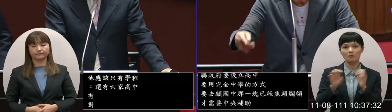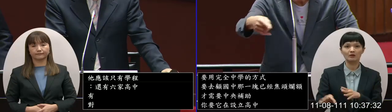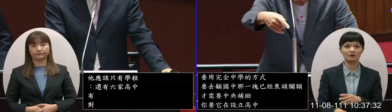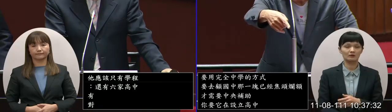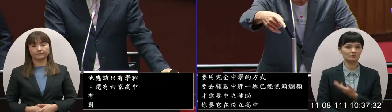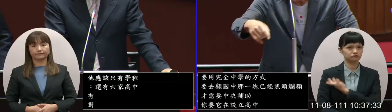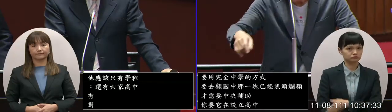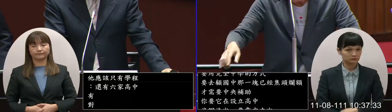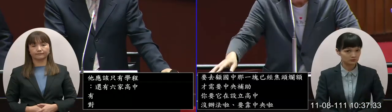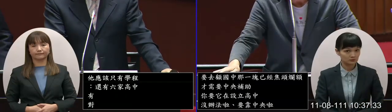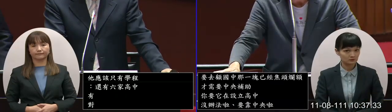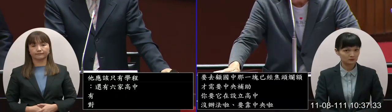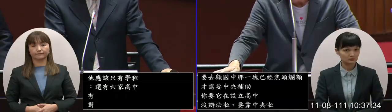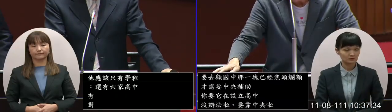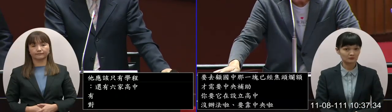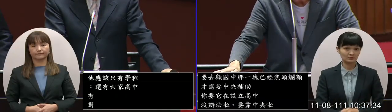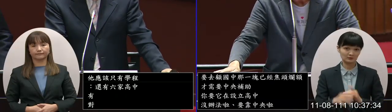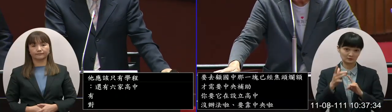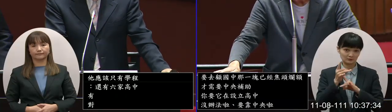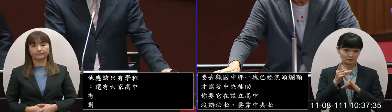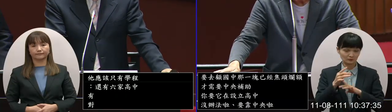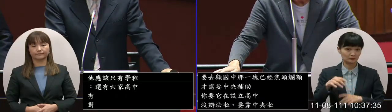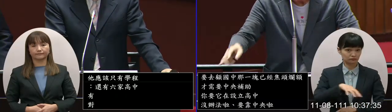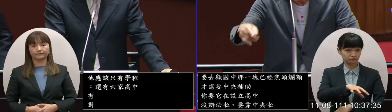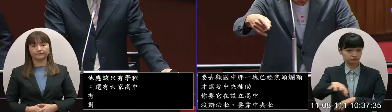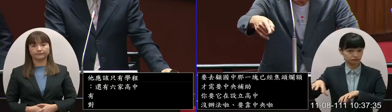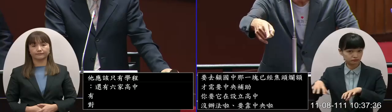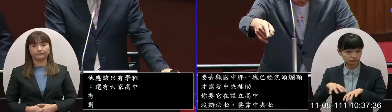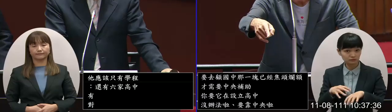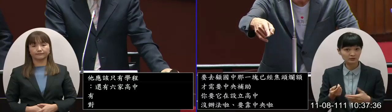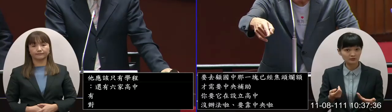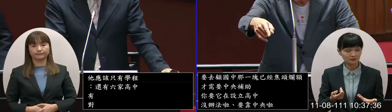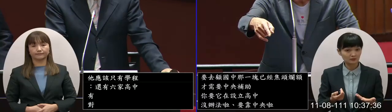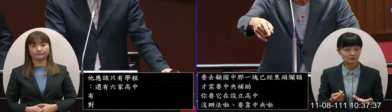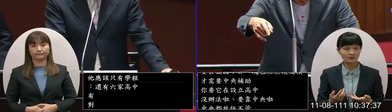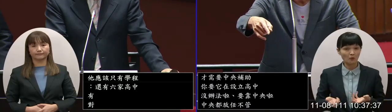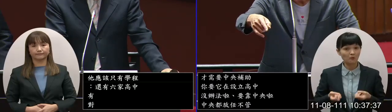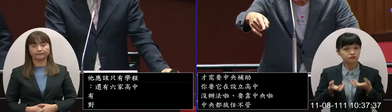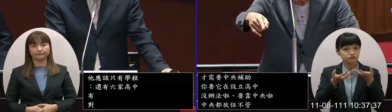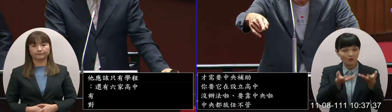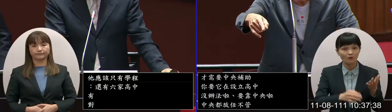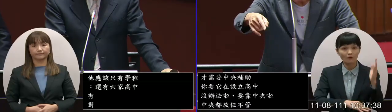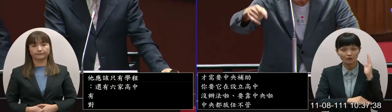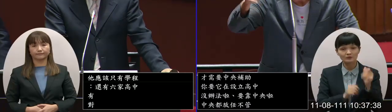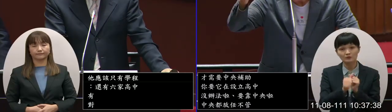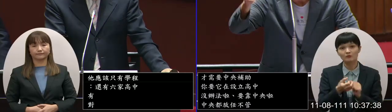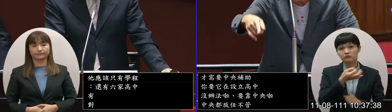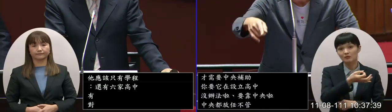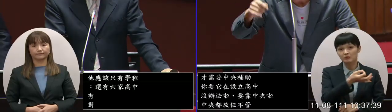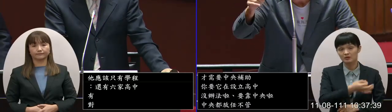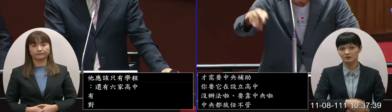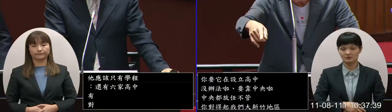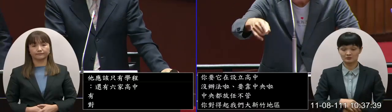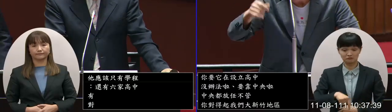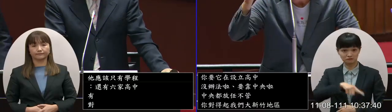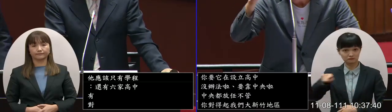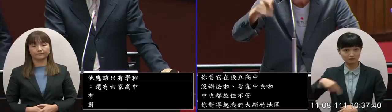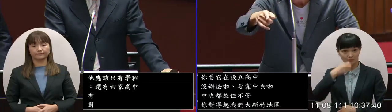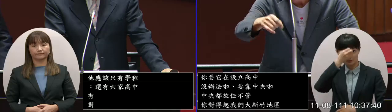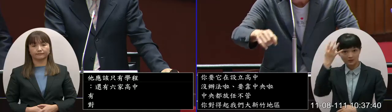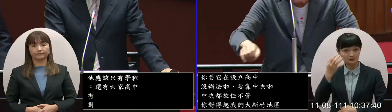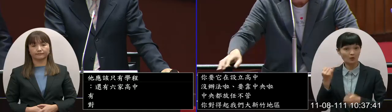那你对得起我们大新竹地区为国家的贡献？啊、这些年轻人敢生能